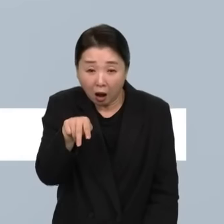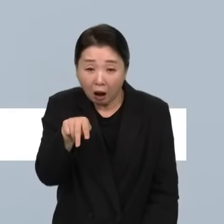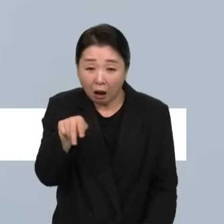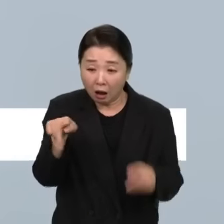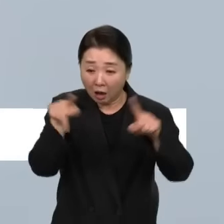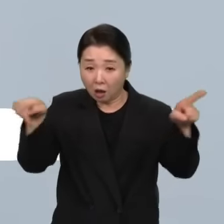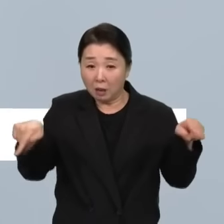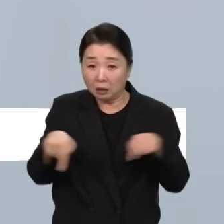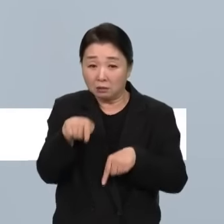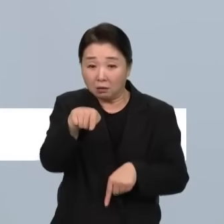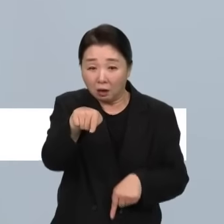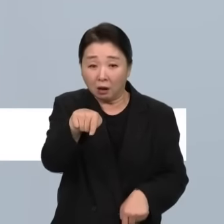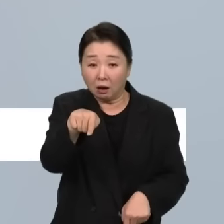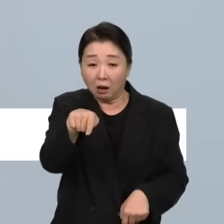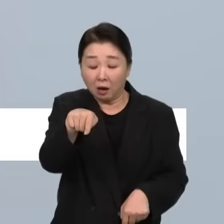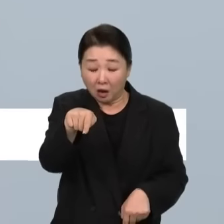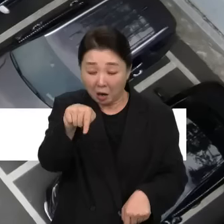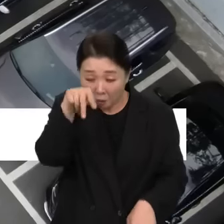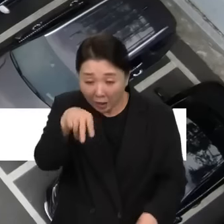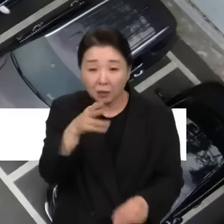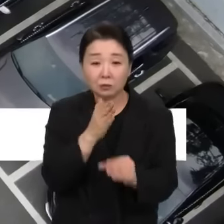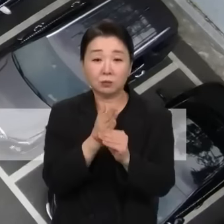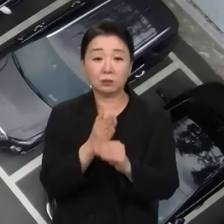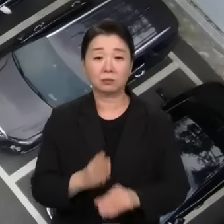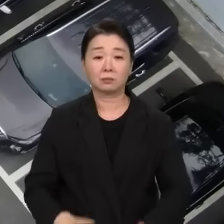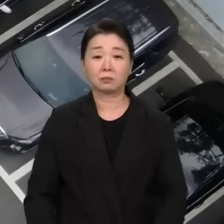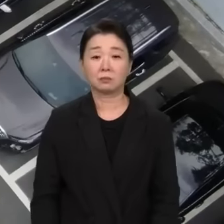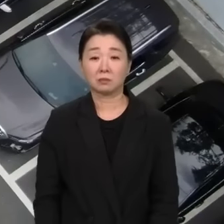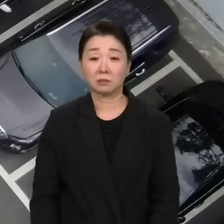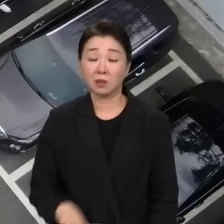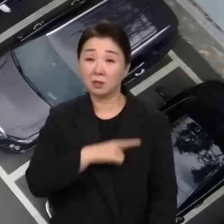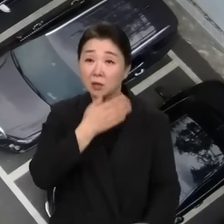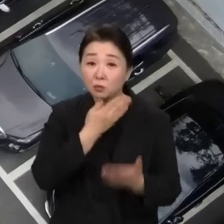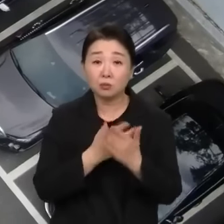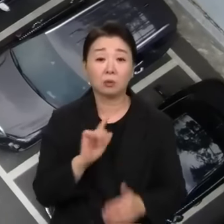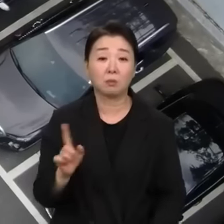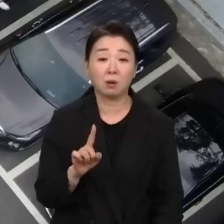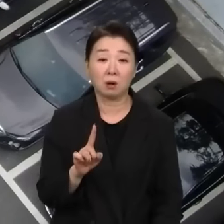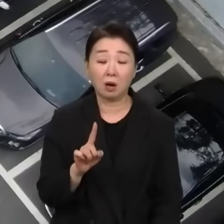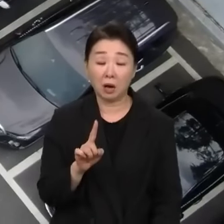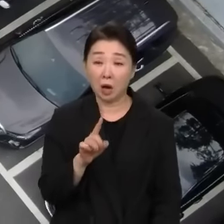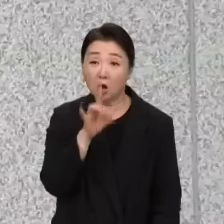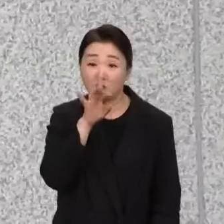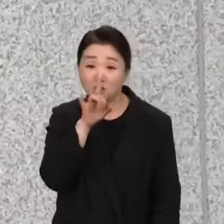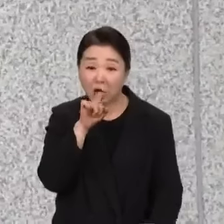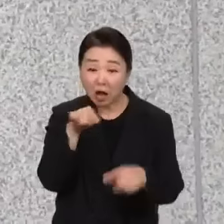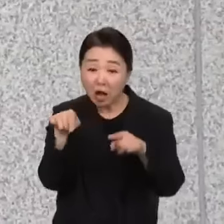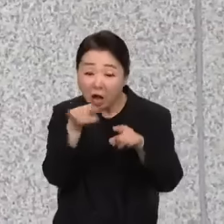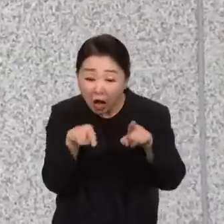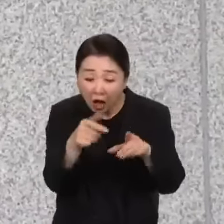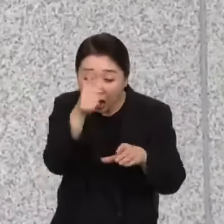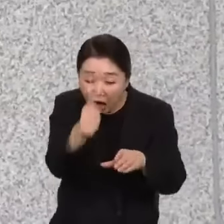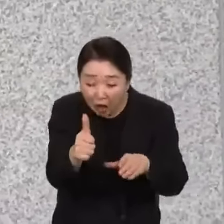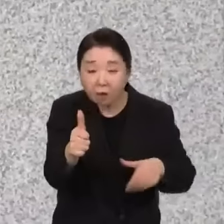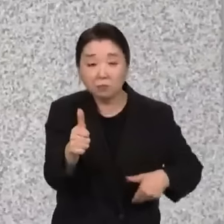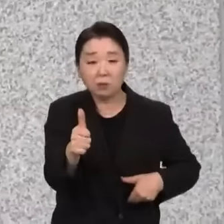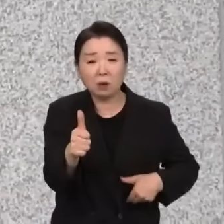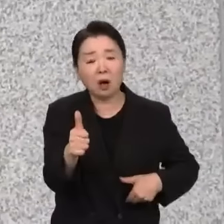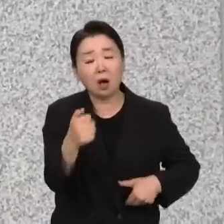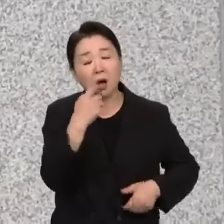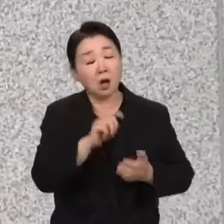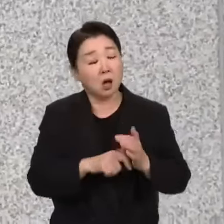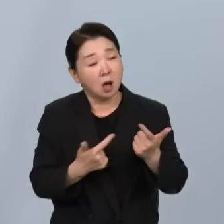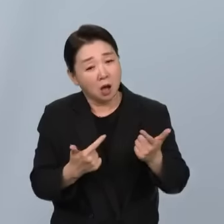에어매트 위에 에어매트를 보고 있습니다. 가장 중요한 건 한가운데 낙하입니다. 하지만 쉽지